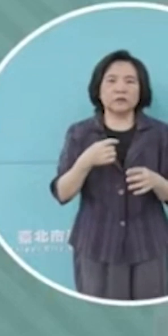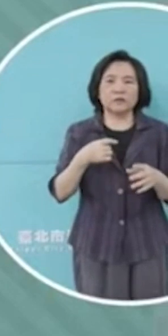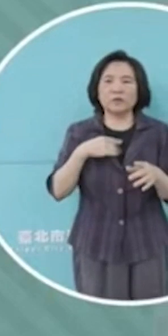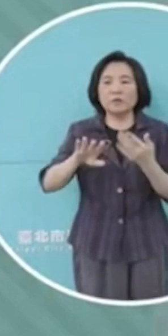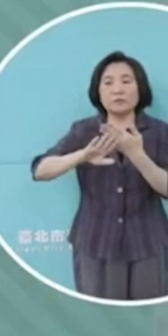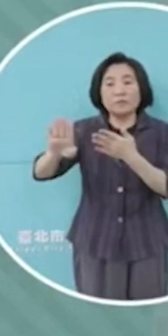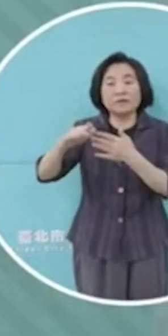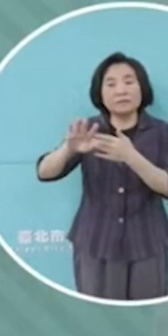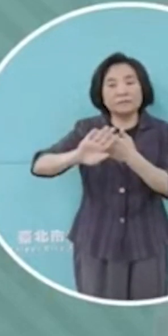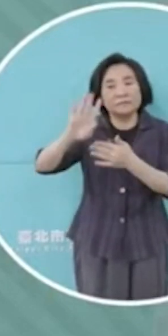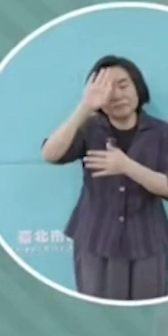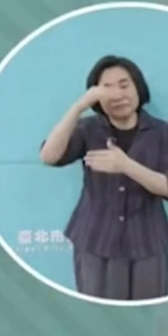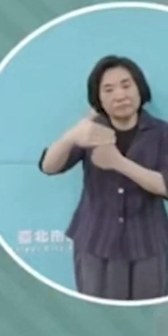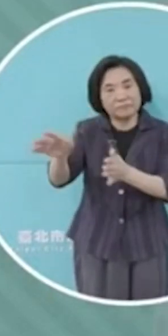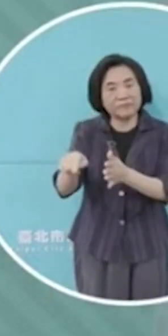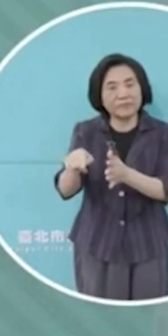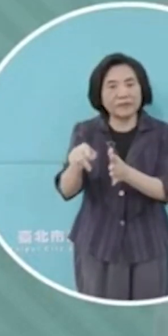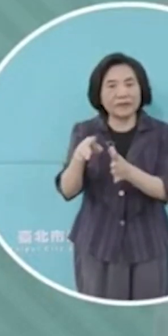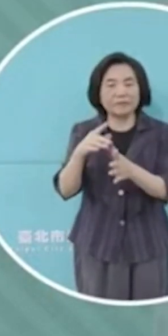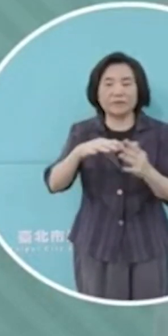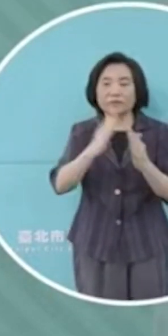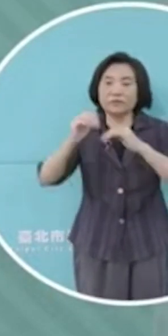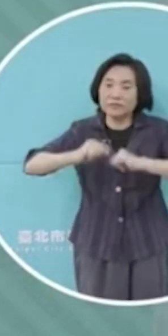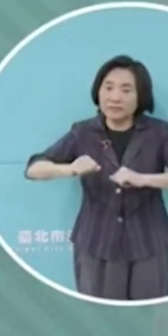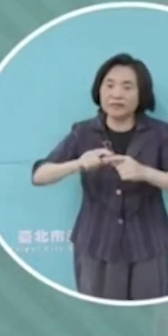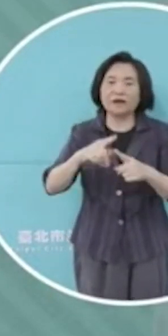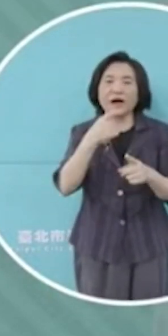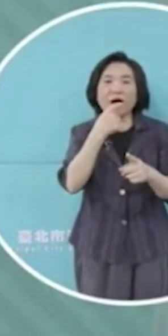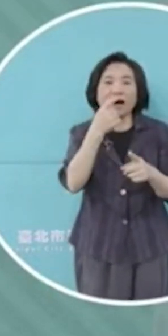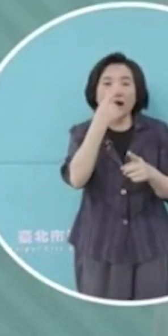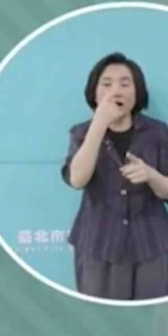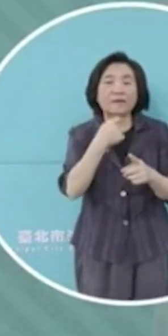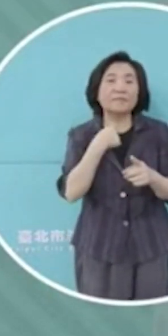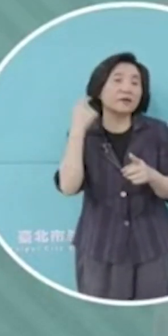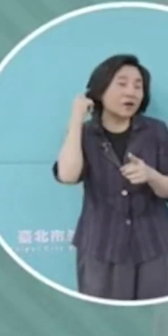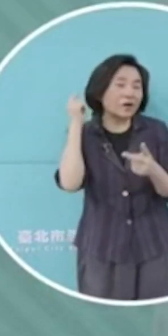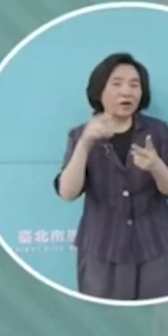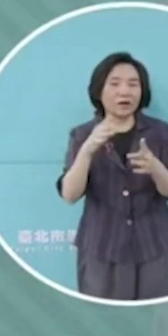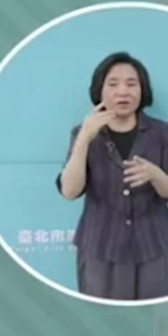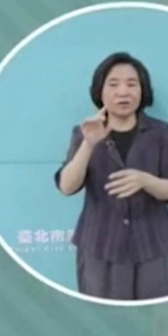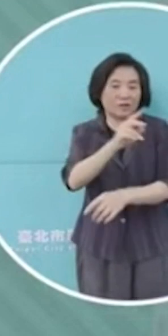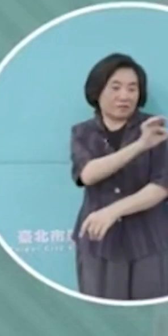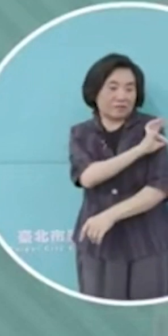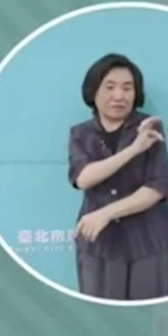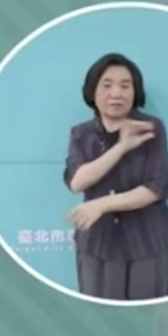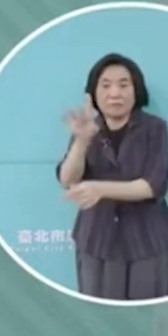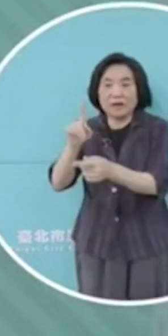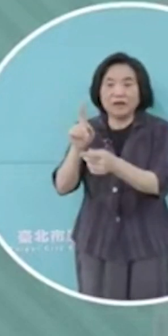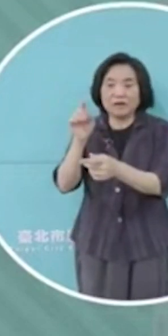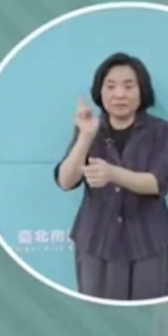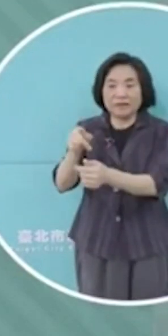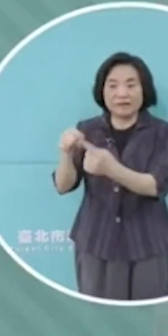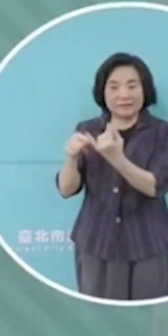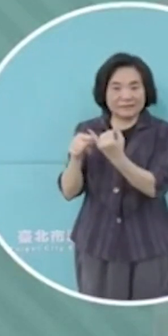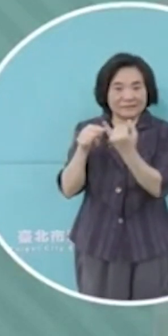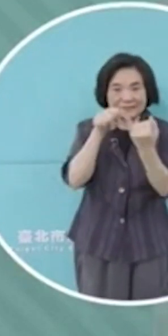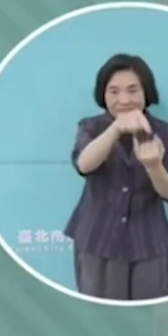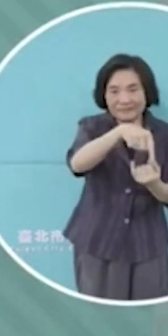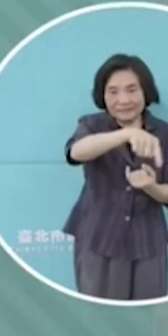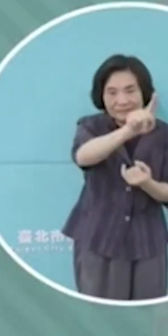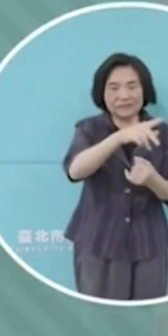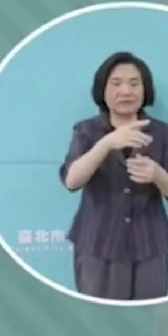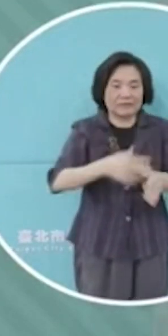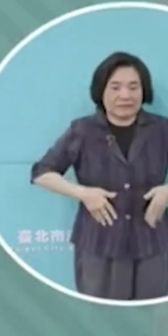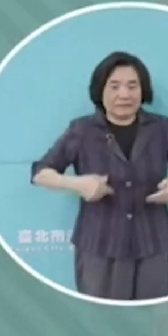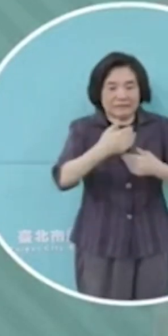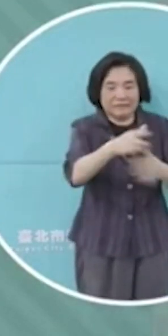他病房，不管从妇产科病房的或耳鼻喉科病房，你知道，你现在调一个护理师到急诊去，有时候急